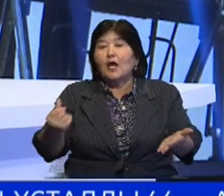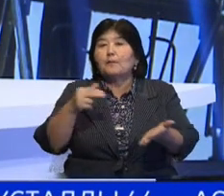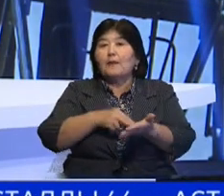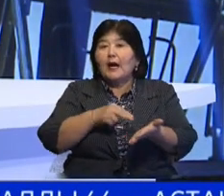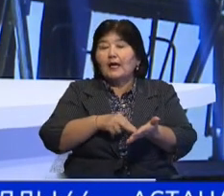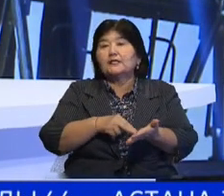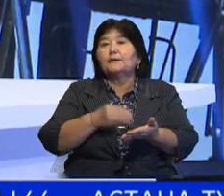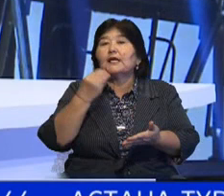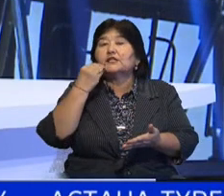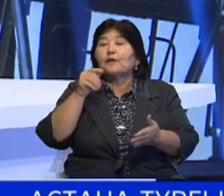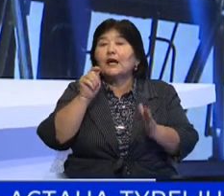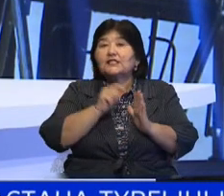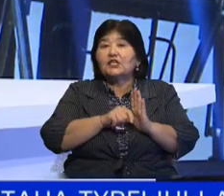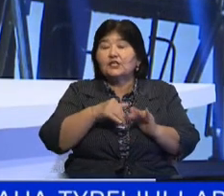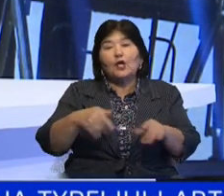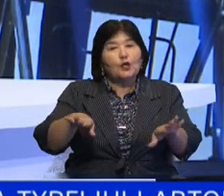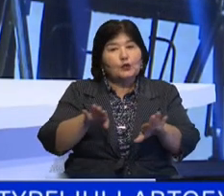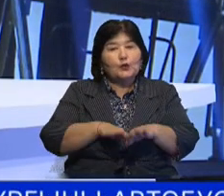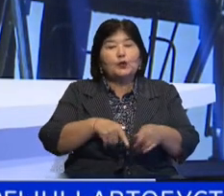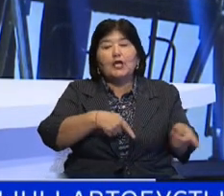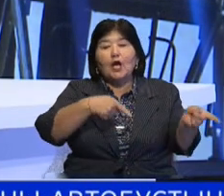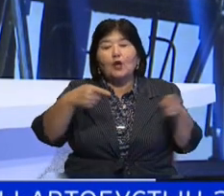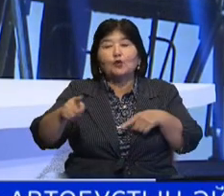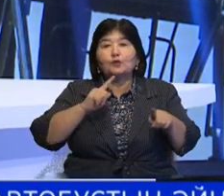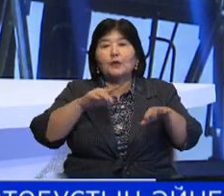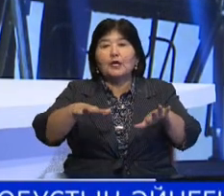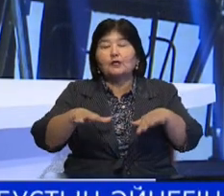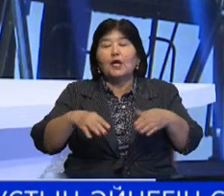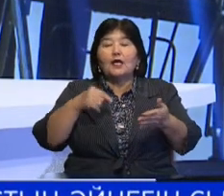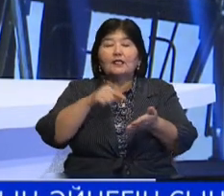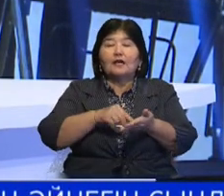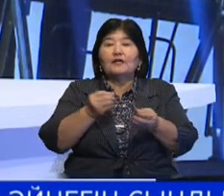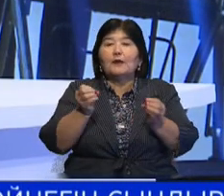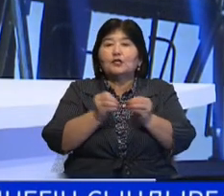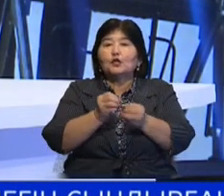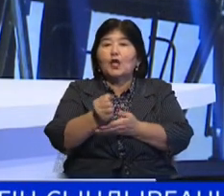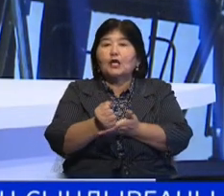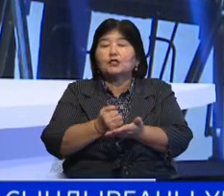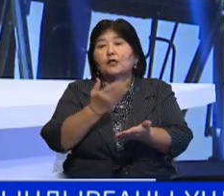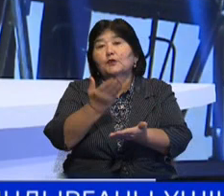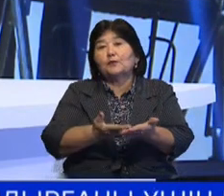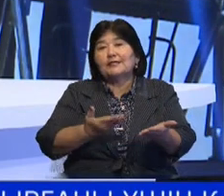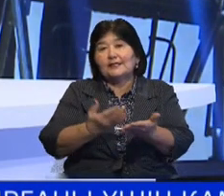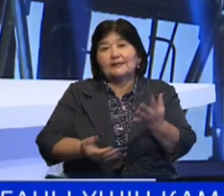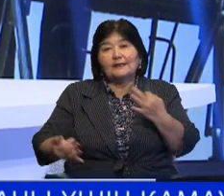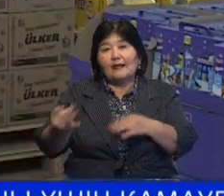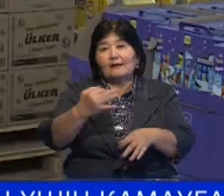бағасының мен сапасын тексерді. Сондай-ақ көшпелі жиын өткізіп, тауар бағасын тұрақты ұстап тұру мәселесін